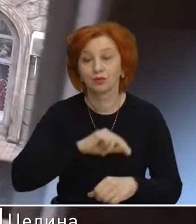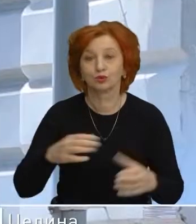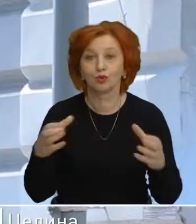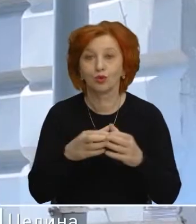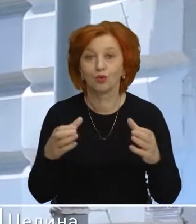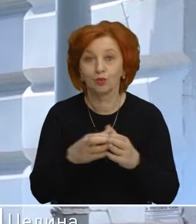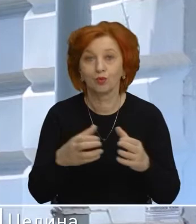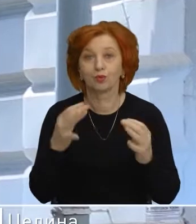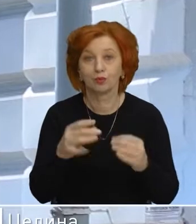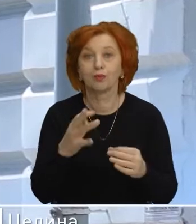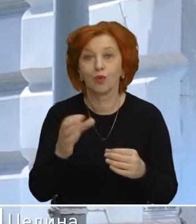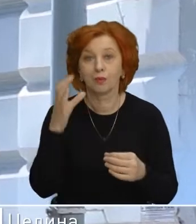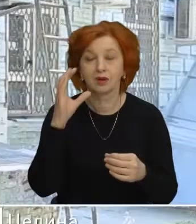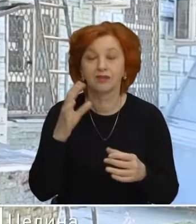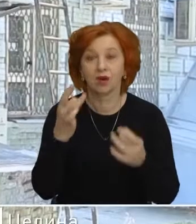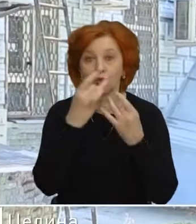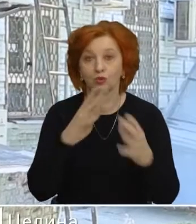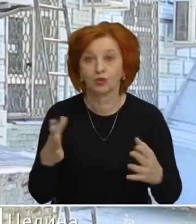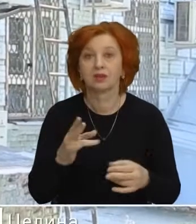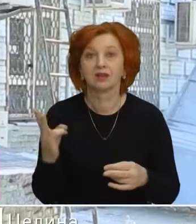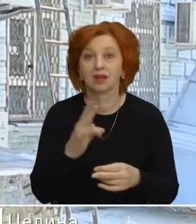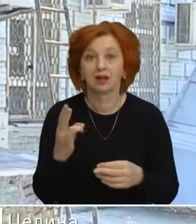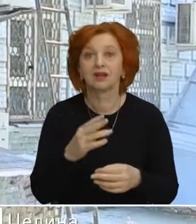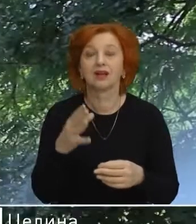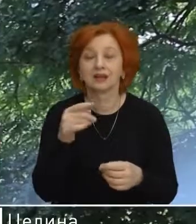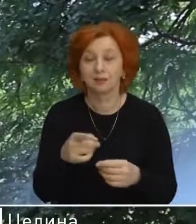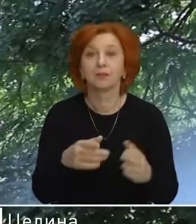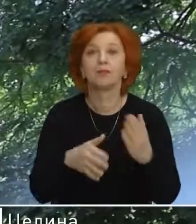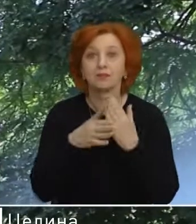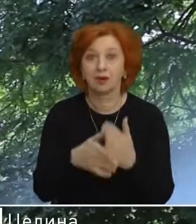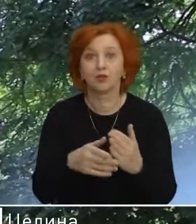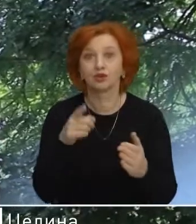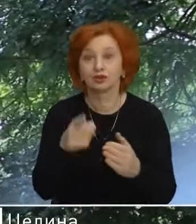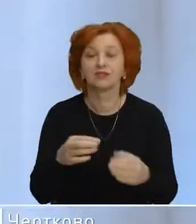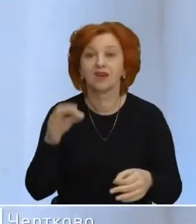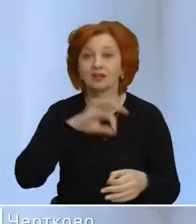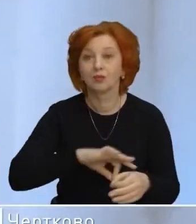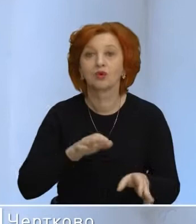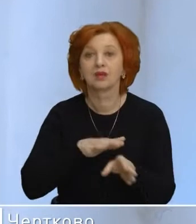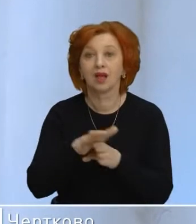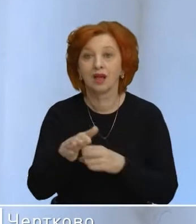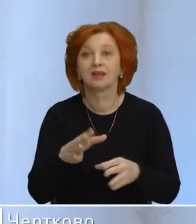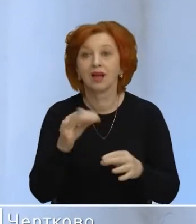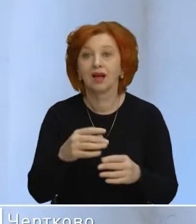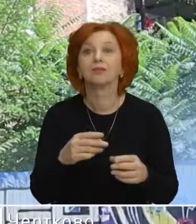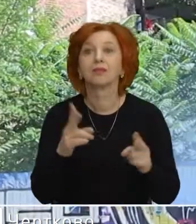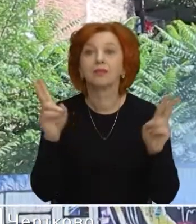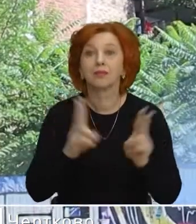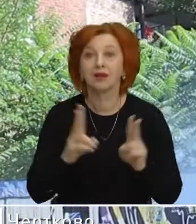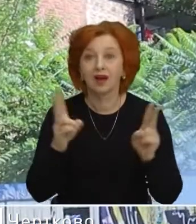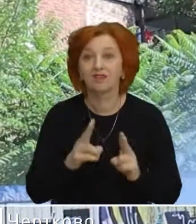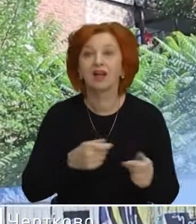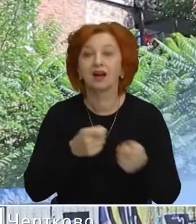профильного комитета по образованию и культуре Светлана Мананкина. И по ее мнению, восполнив пробелы нормативного правового